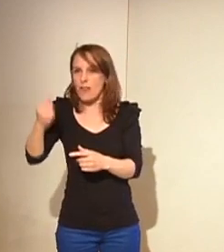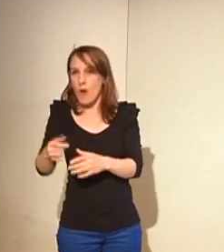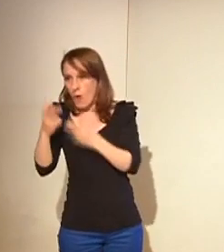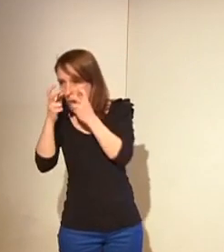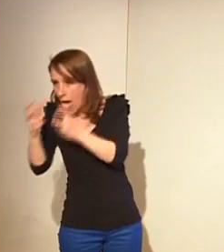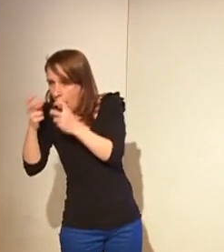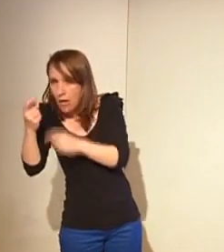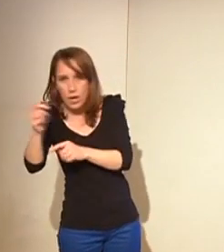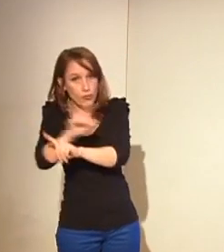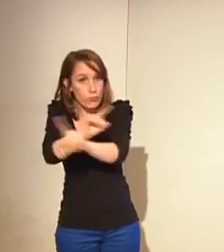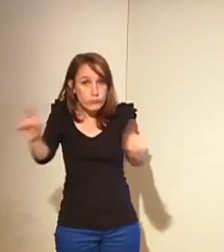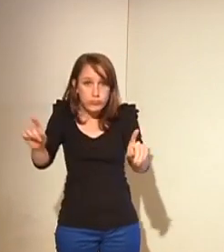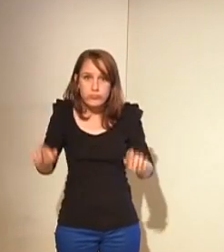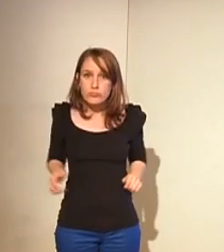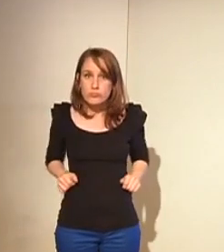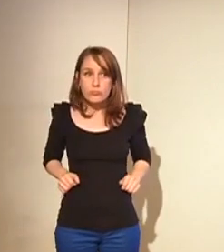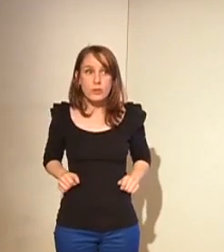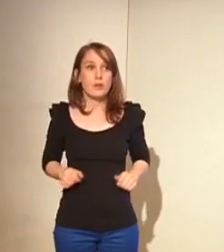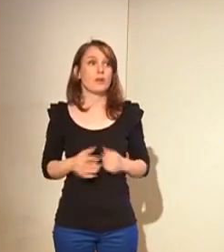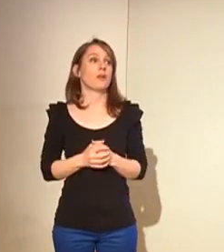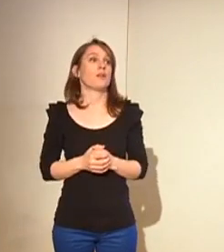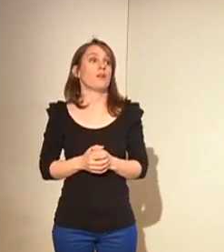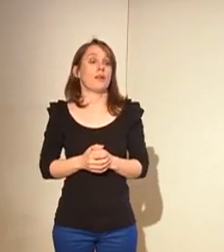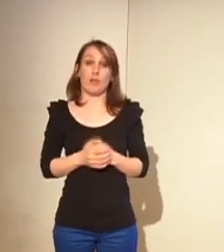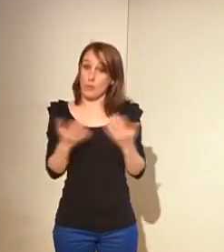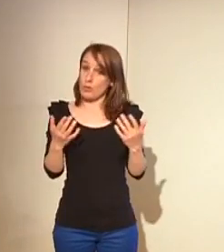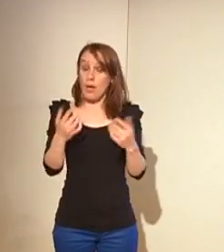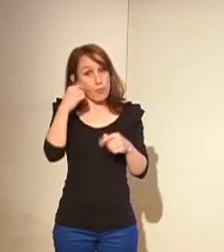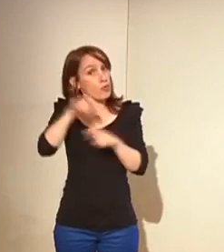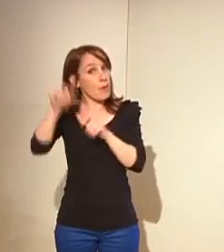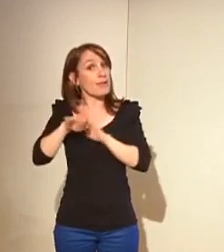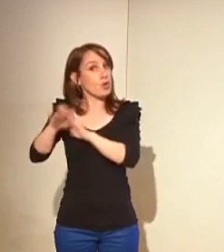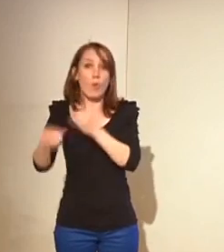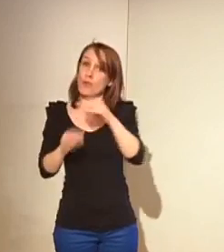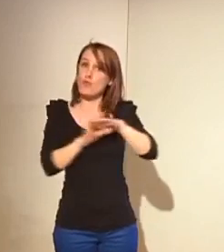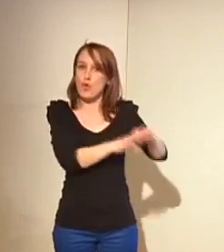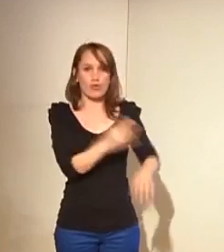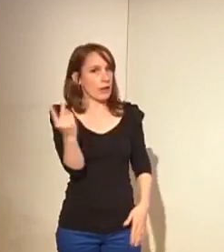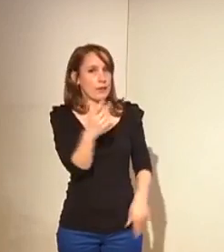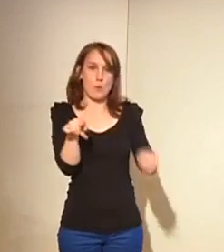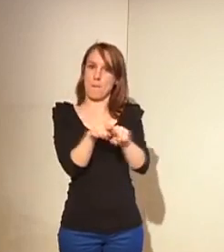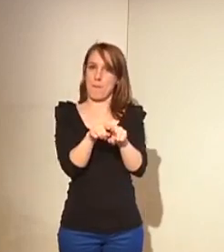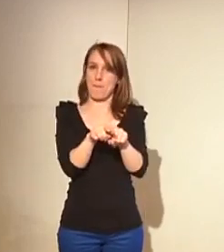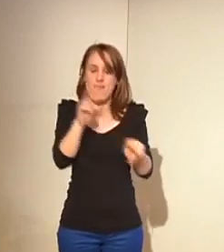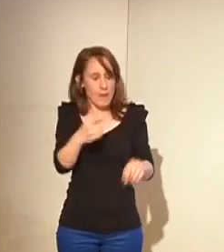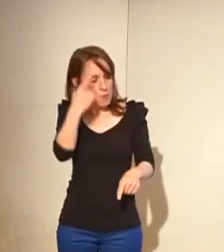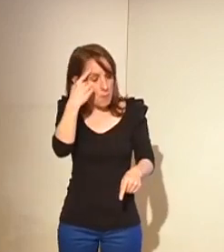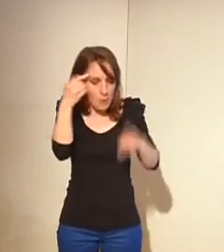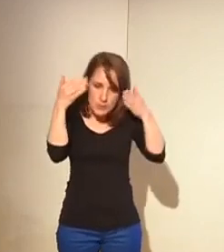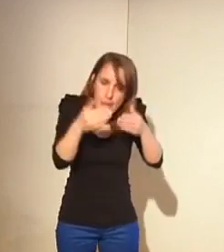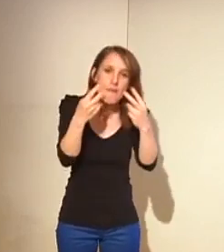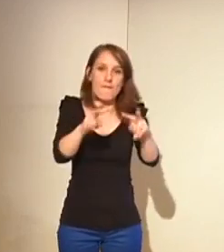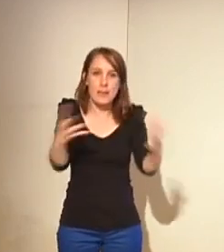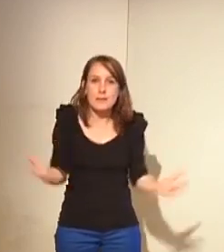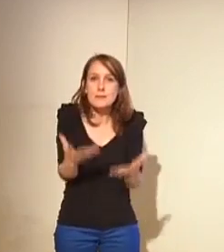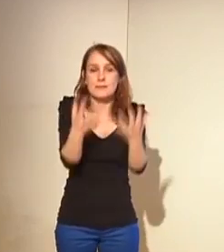d'ailleurs sur la qualité des élus locaux s'applique tout au sang pour les élus de droite que de gauche et je ne doute pas que les élus de votre